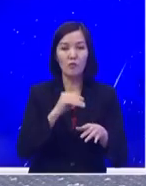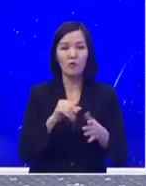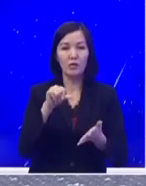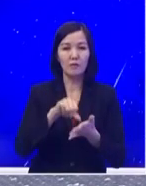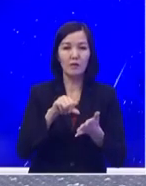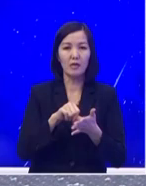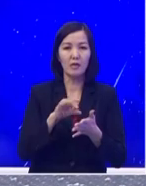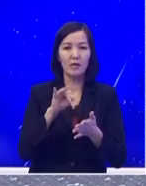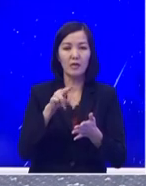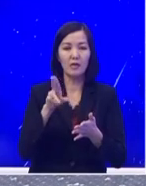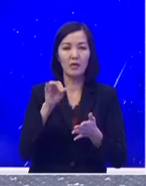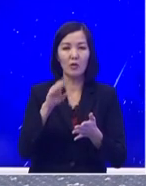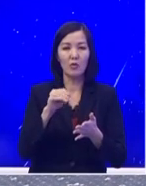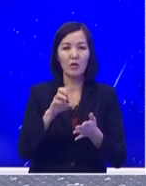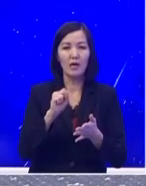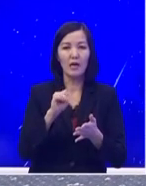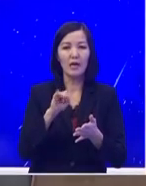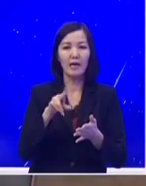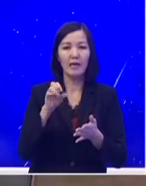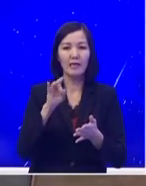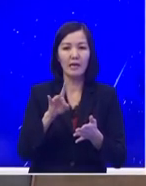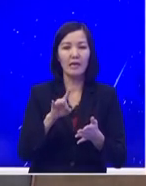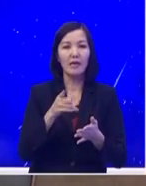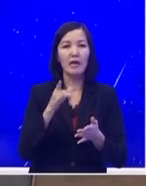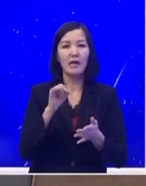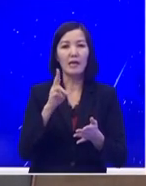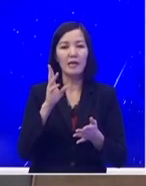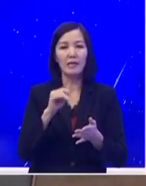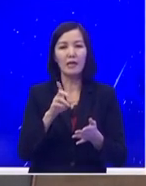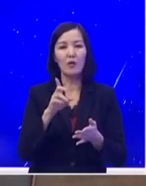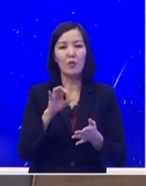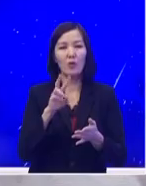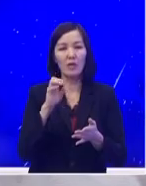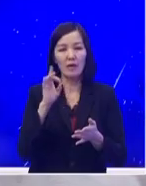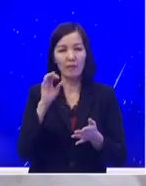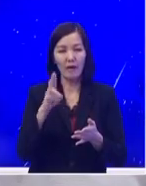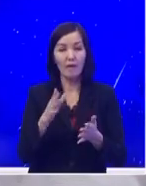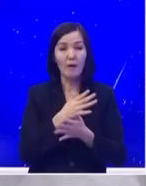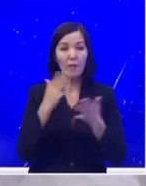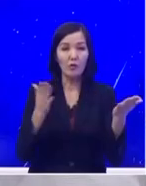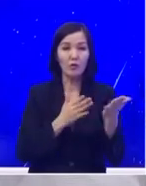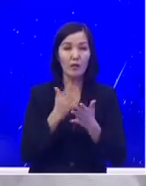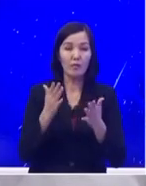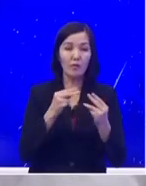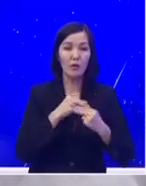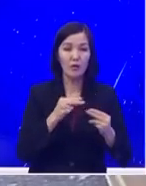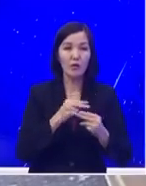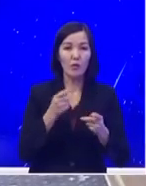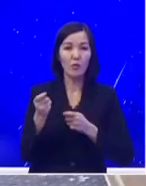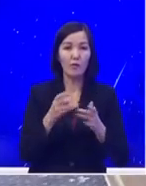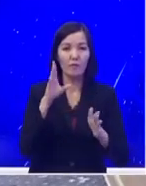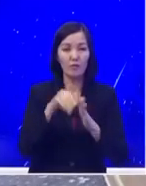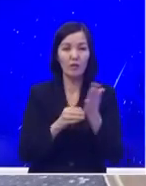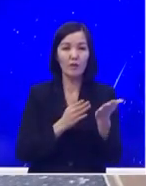слета идеологов ЖТСУ Айдар Башпаев, Калиаскар Сарбаев и Бахтиар Унербаев. Большая работа в этом направлении проводится и Управление